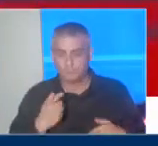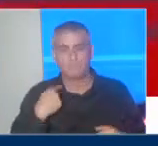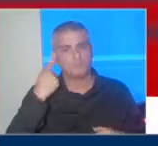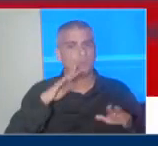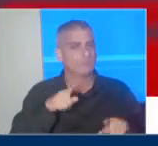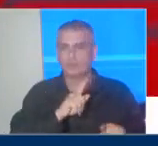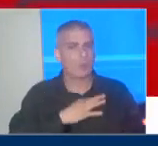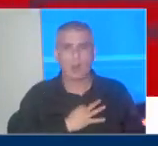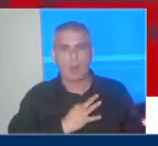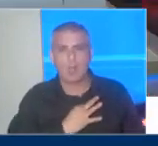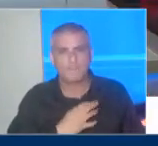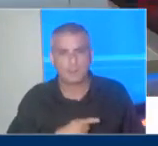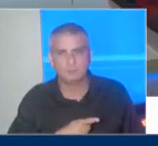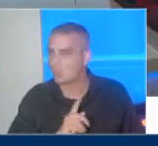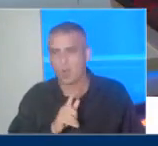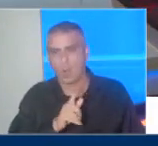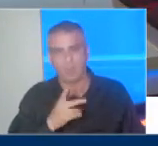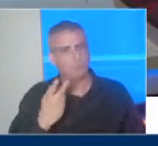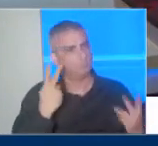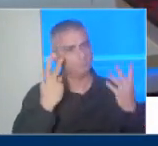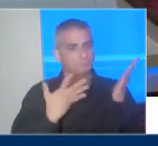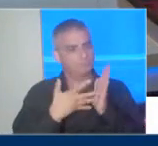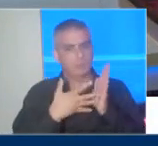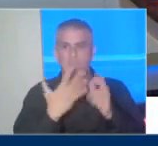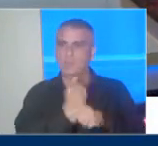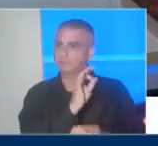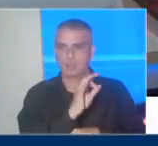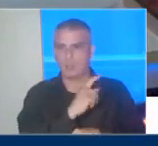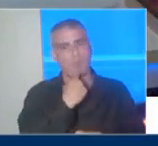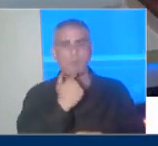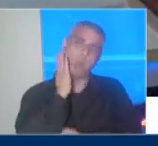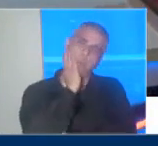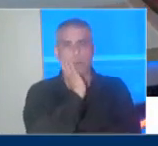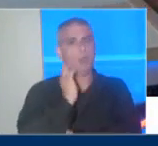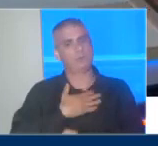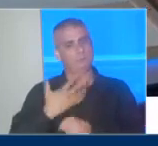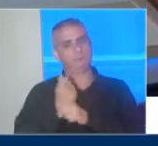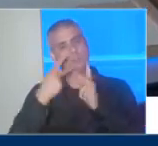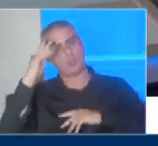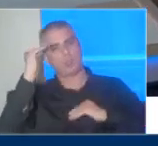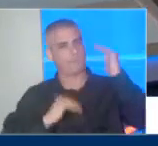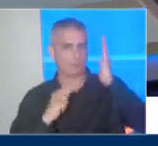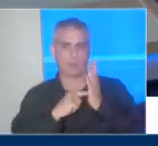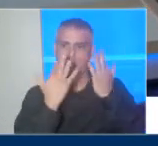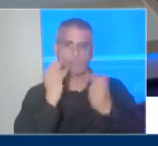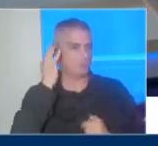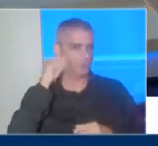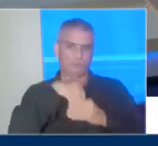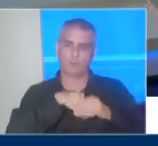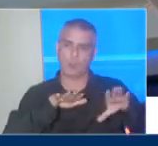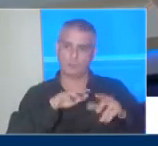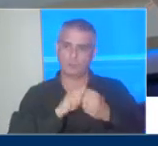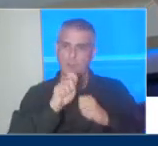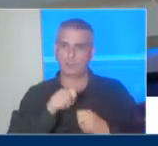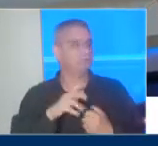שלממשלה הזאת, לא רק שזה לא אכפת, לא רק שזה לא מדד שבו היא מודדת את ההצלחה, שזה לא אומרת לעצמה, אני מצליחה יותר או מצליחה פחות, לפי כמות אנשים שיש לי בממשלה